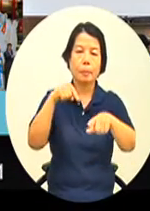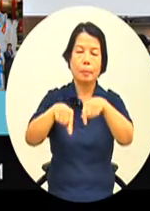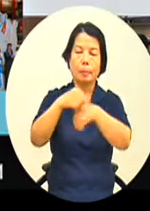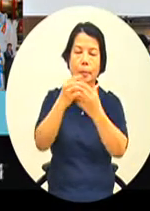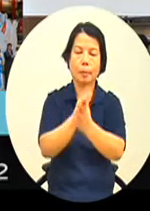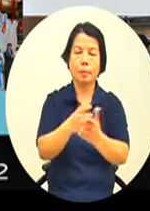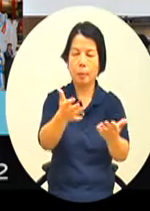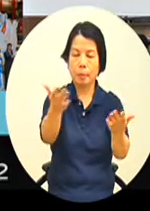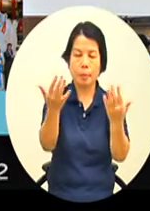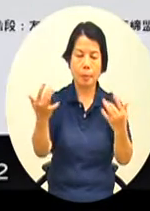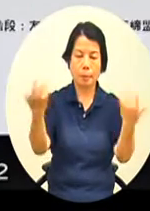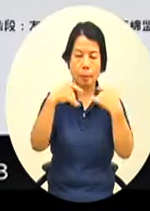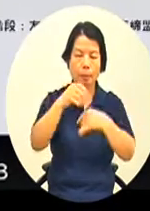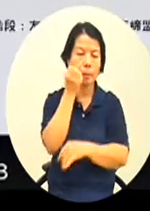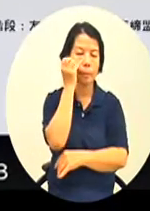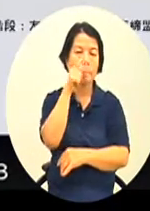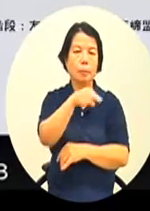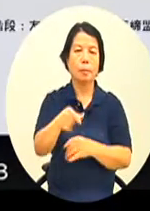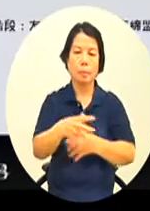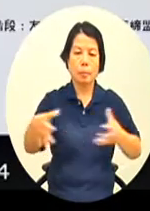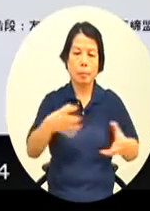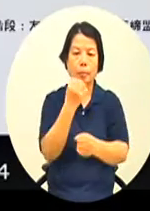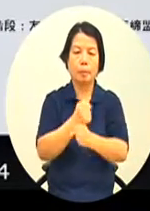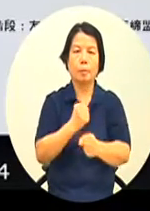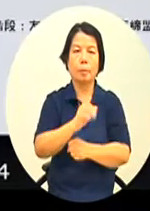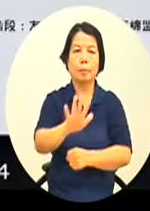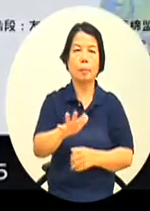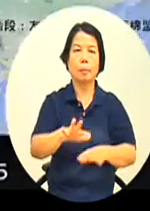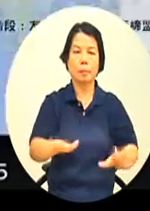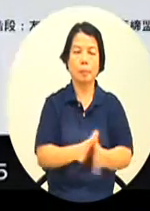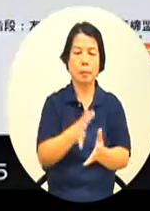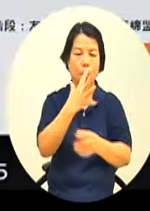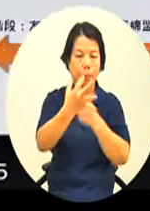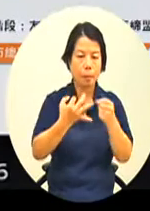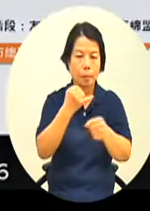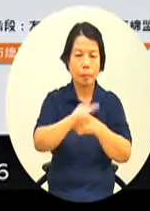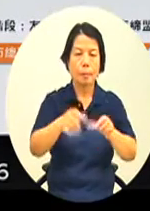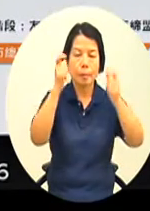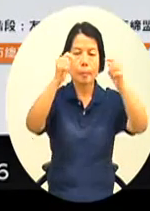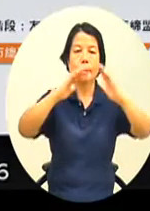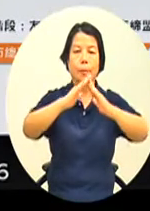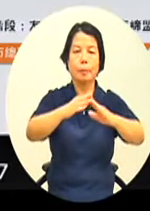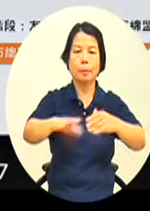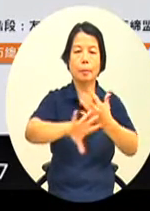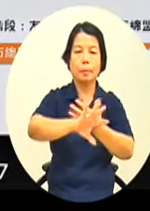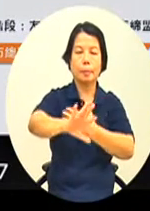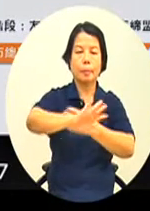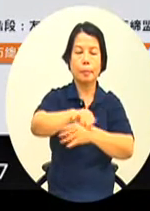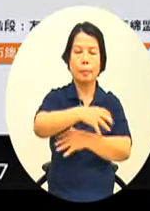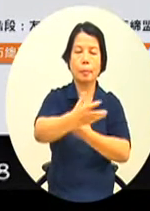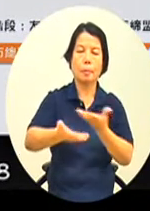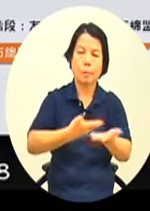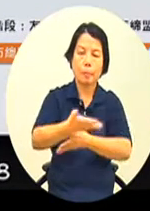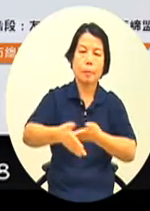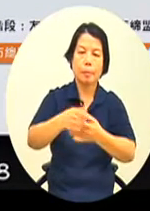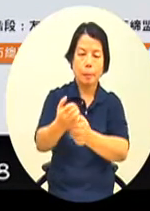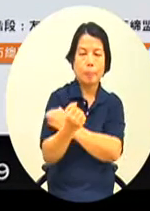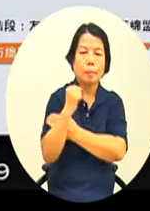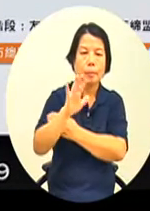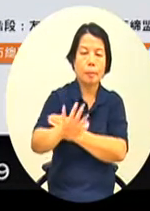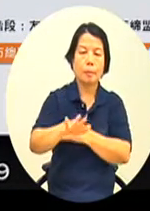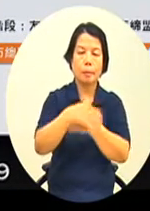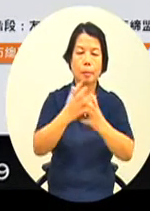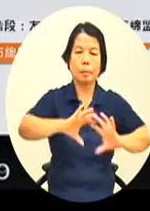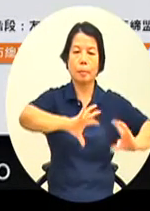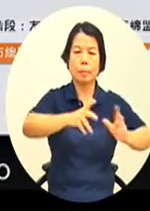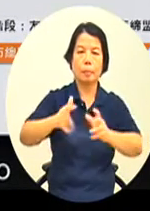合作、哦。那有以上的努力上面哈、哦，经过这几年高雄在这个城市外交上的努力哦，高雄目前在整个国际上